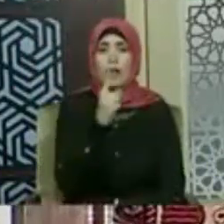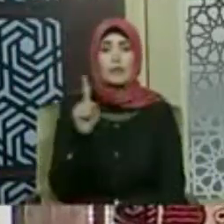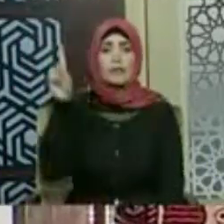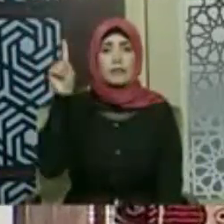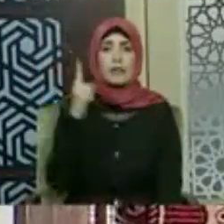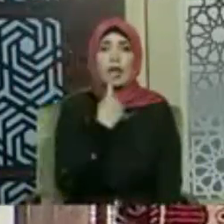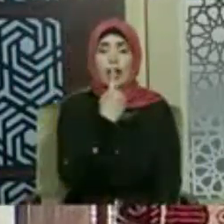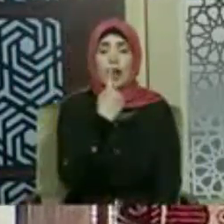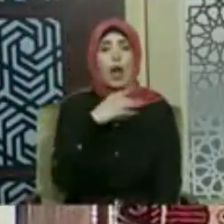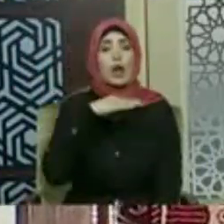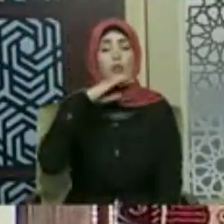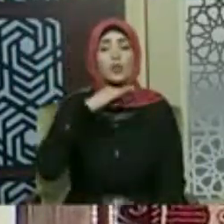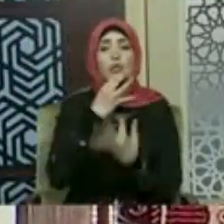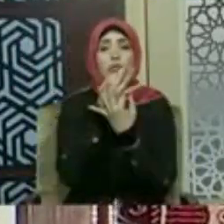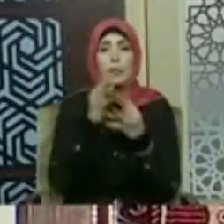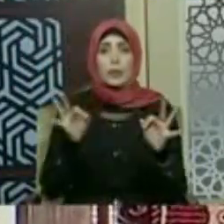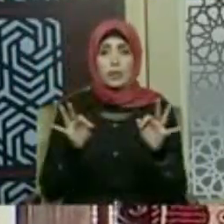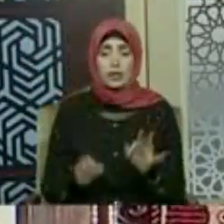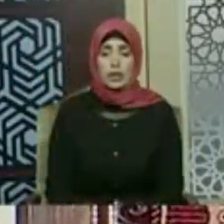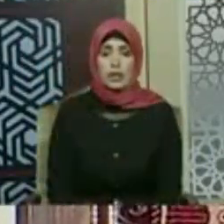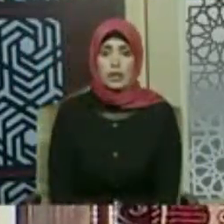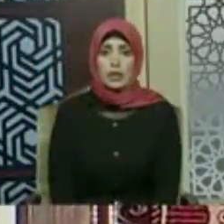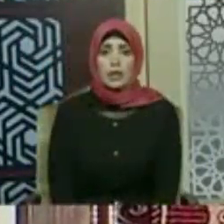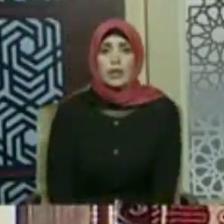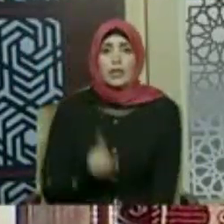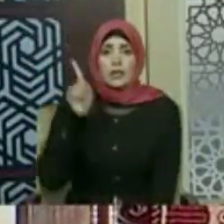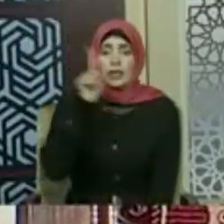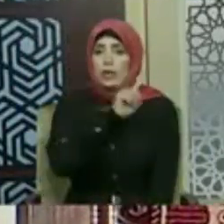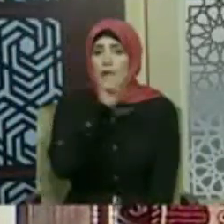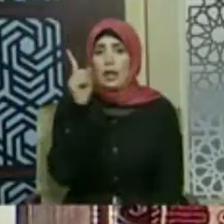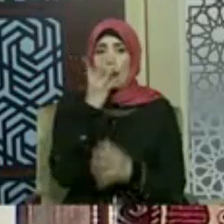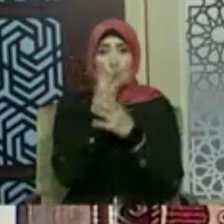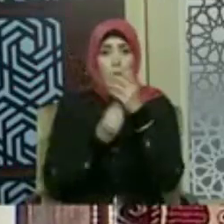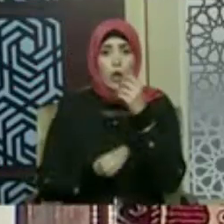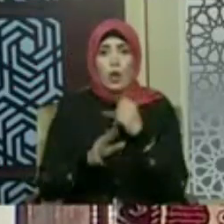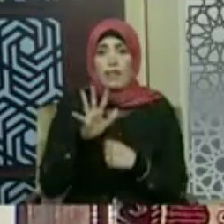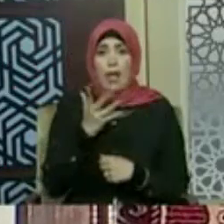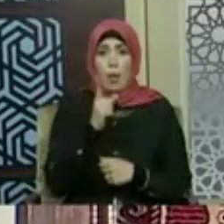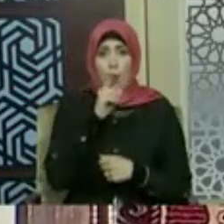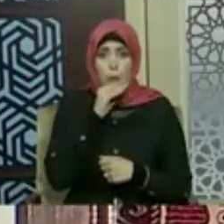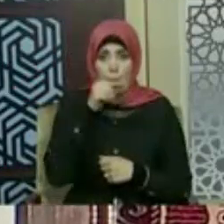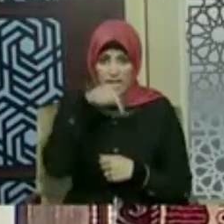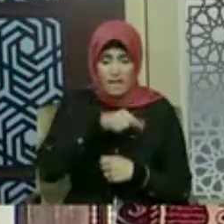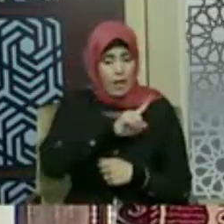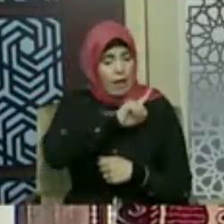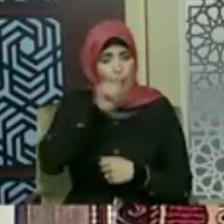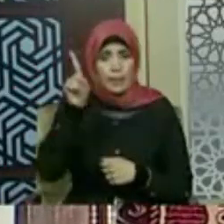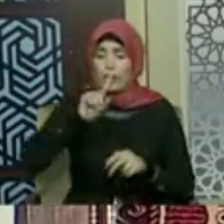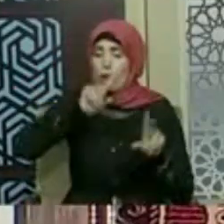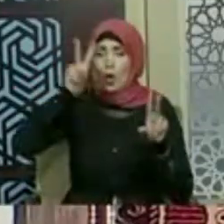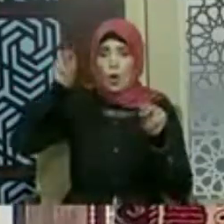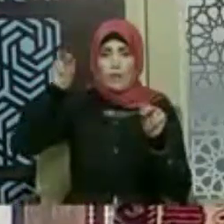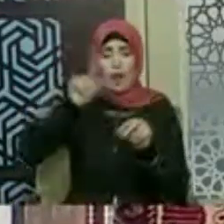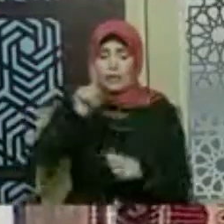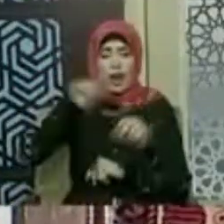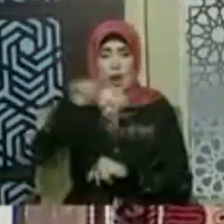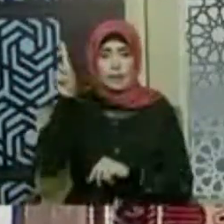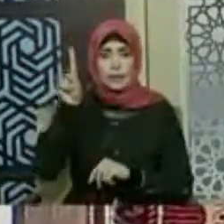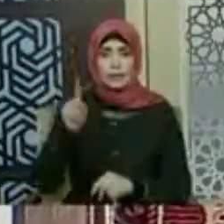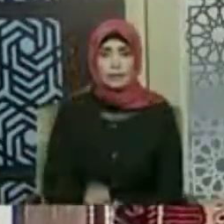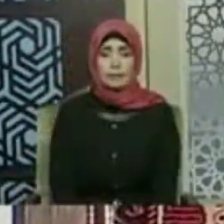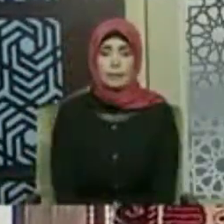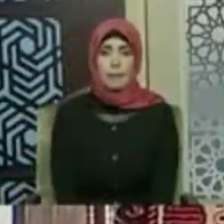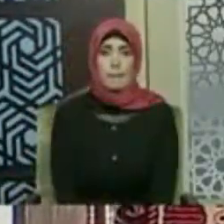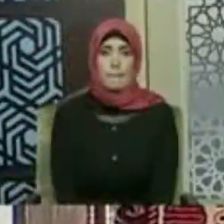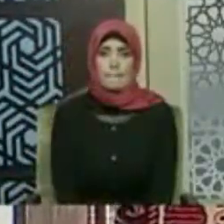أنت الأحد الصمد الذي لم يلد ولم يولد ولم يكن له كفوا